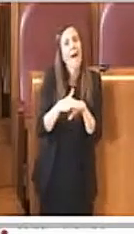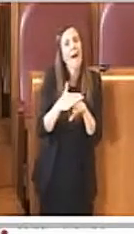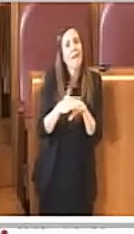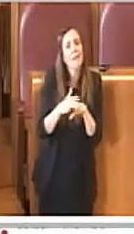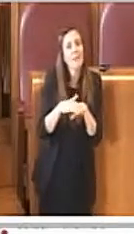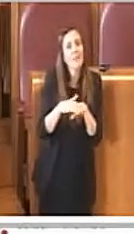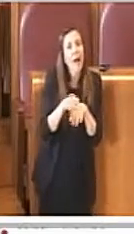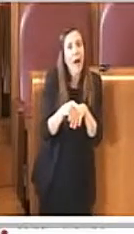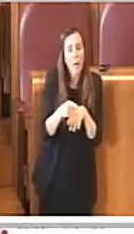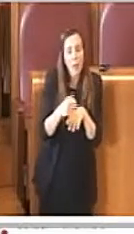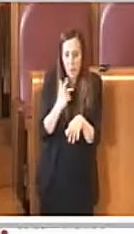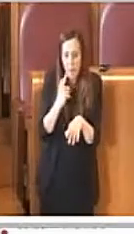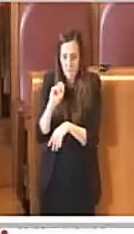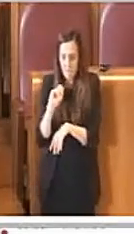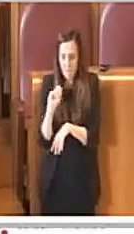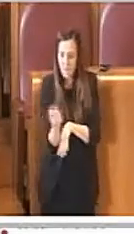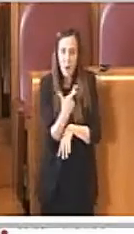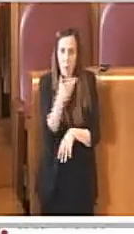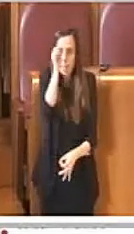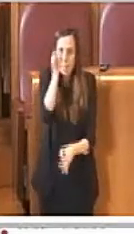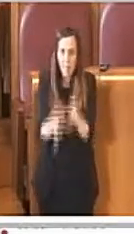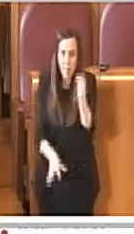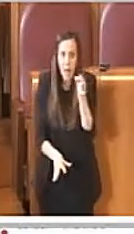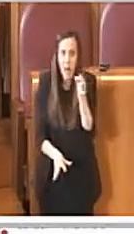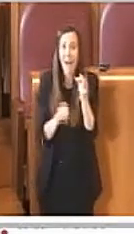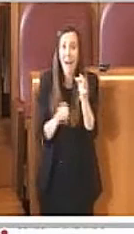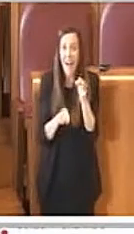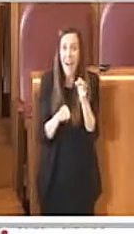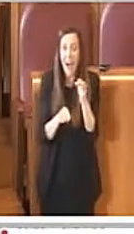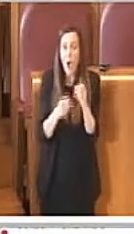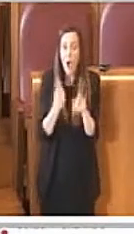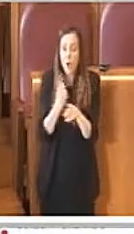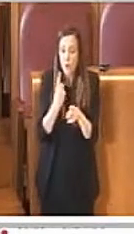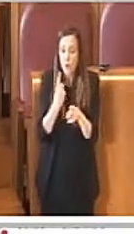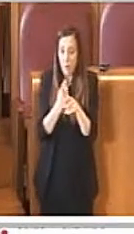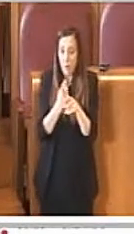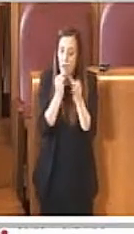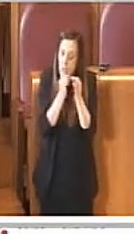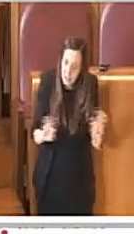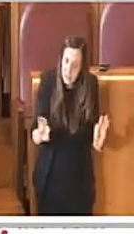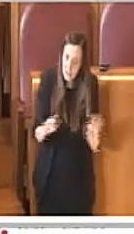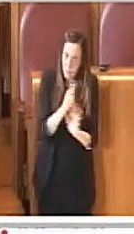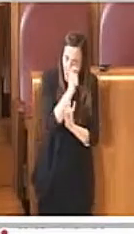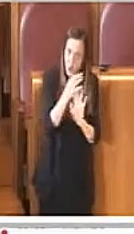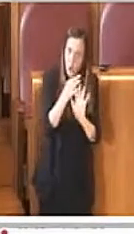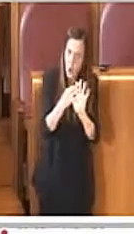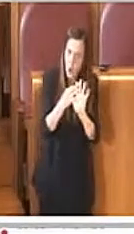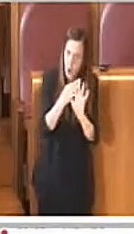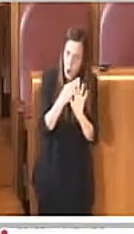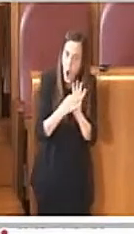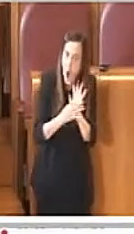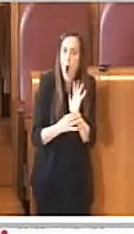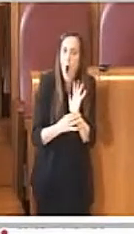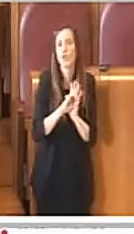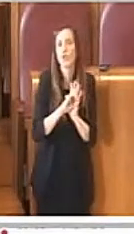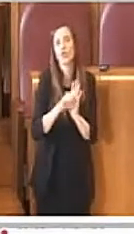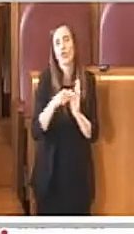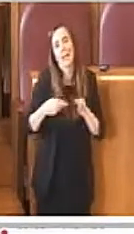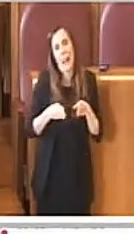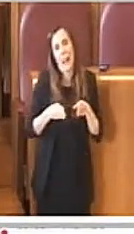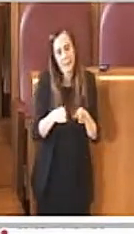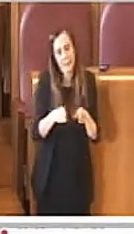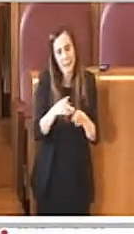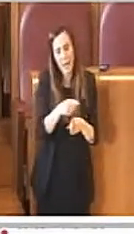di immediatezza per permettere, laddove nel rispetto del codice della strada, che per noi rappresenta appunto un qualcosa